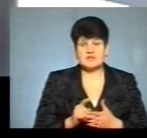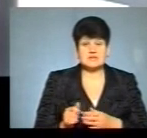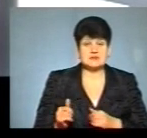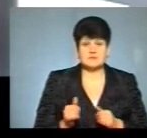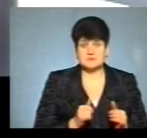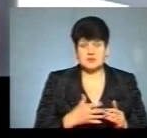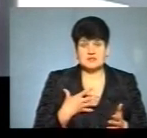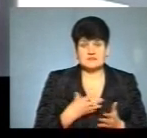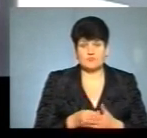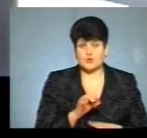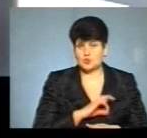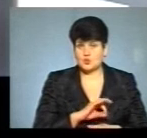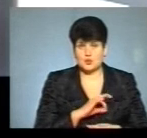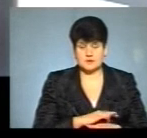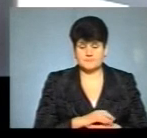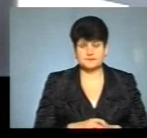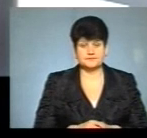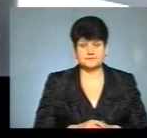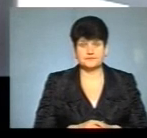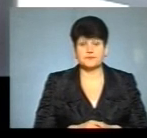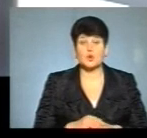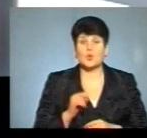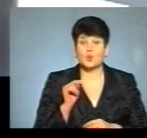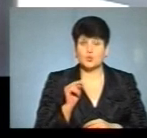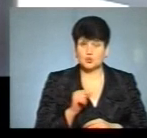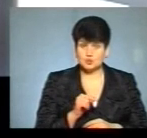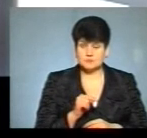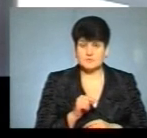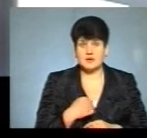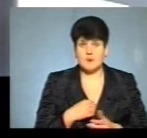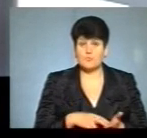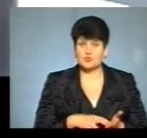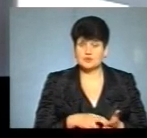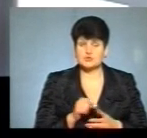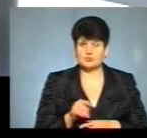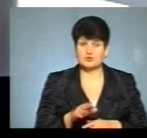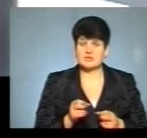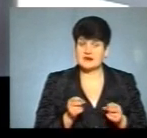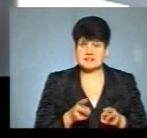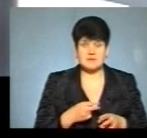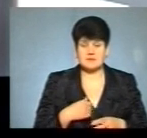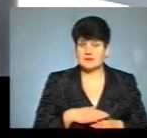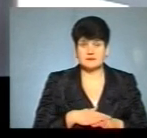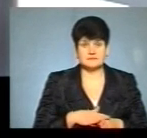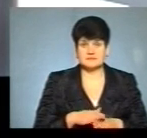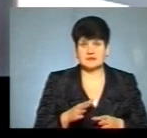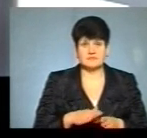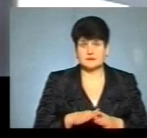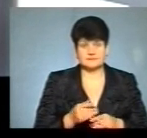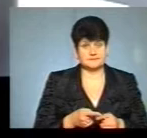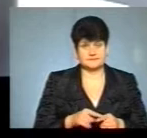забезпечити власних доходів, власного бюджету. Отут, я боюся, що тут будуть ризики, і ми не справимося з цими